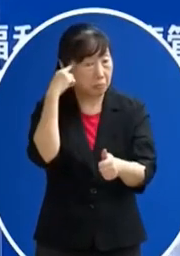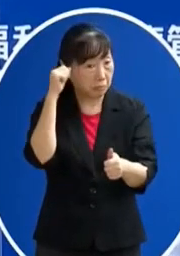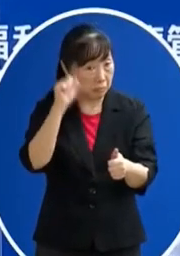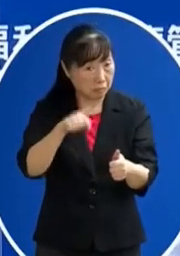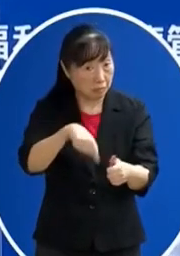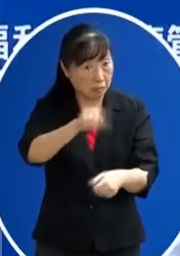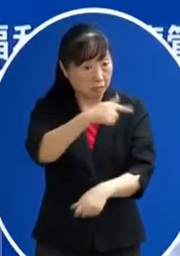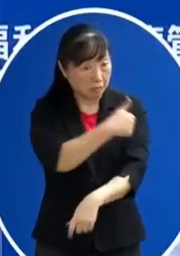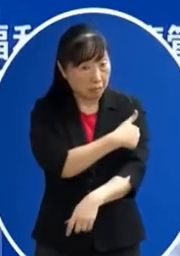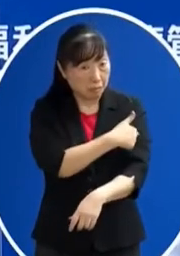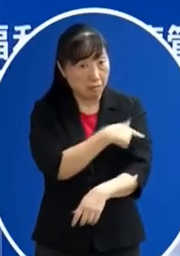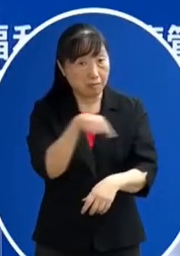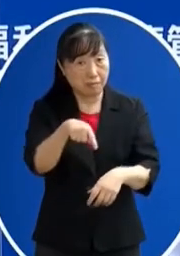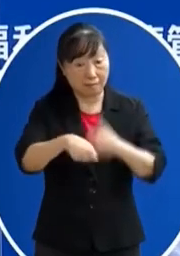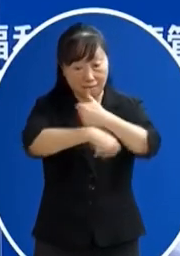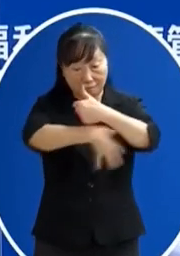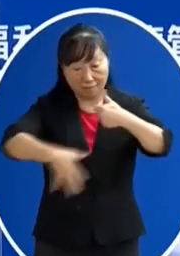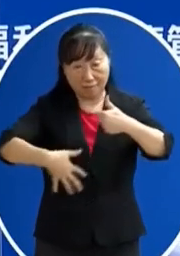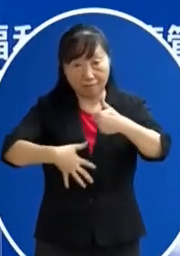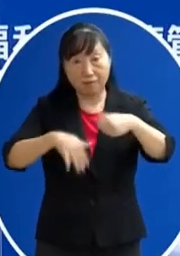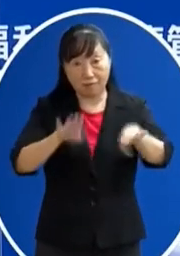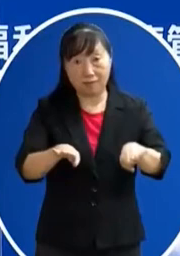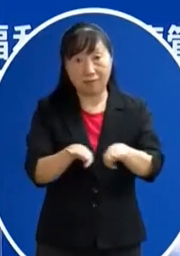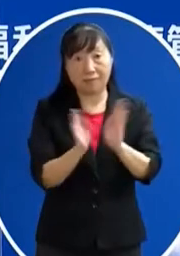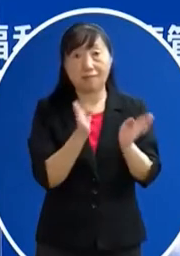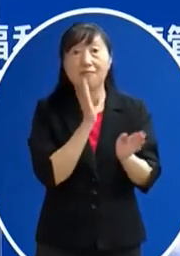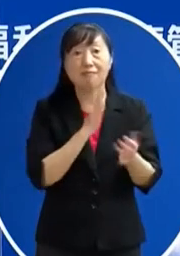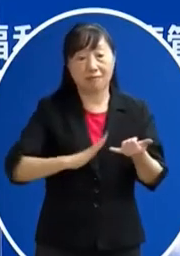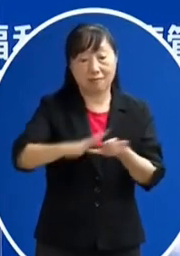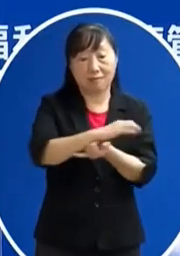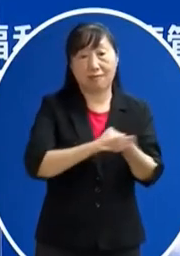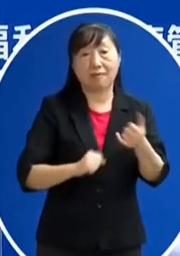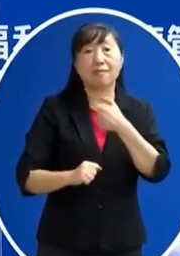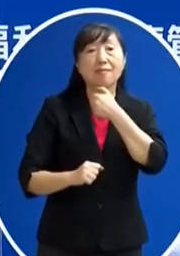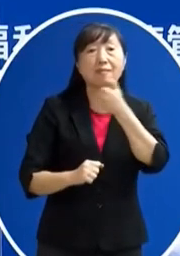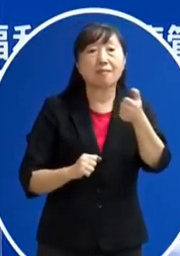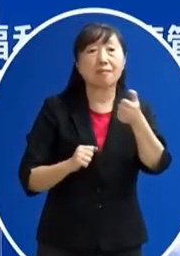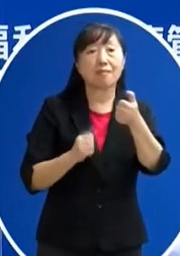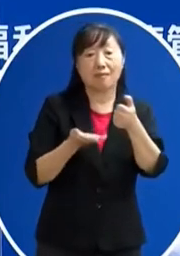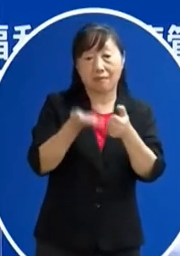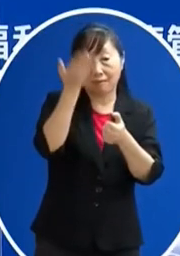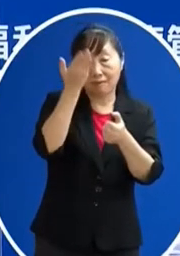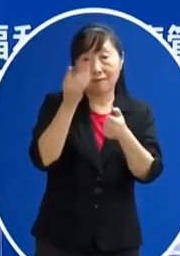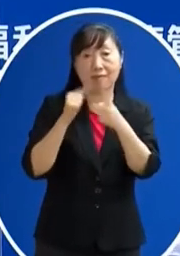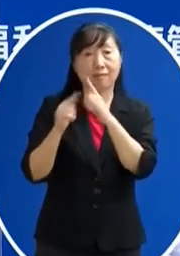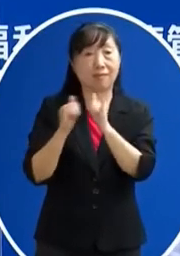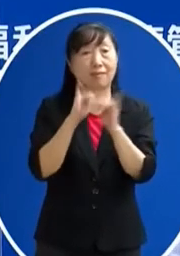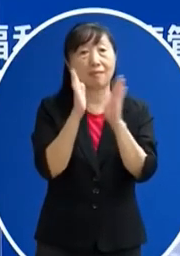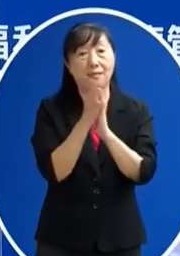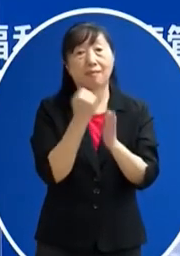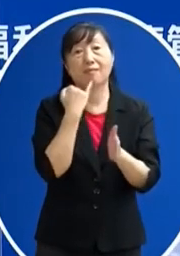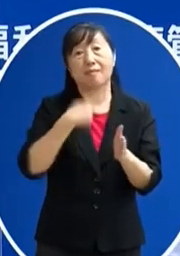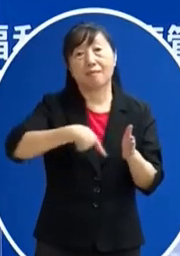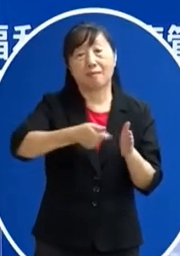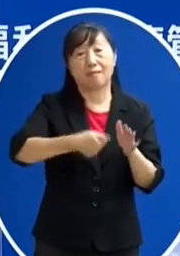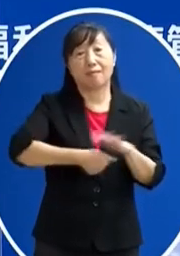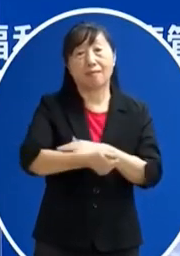医院登记哈，我们现在目前开放的登记对象是全国50岁含以上的民众，